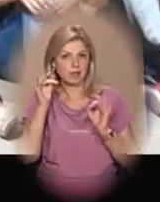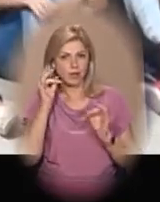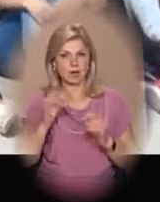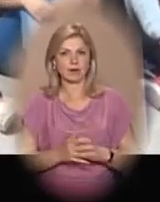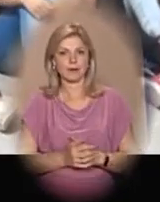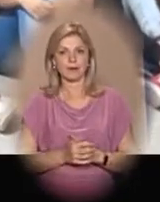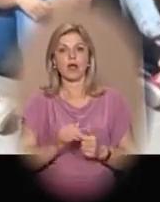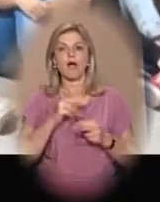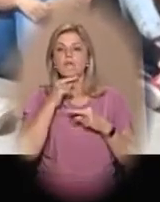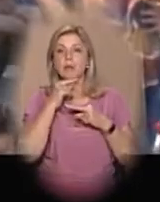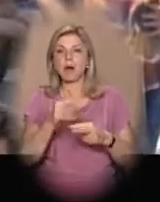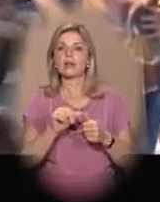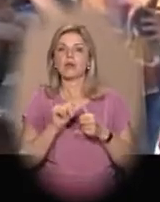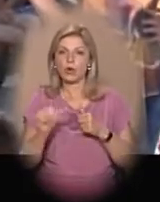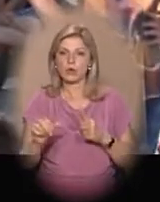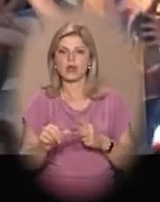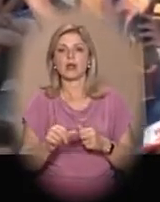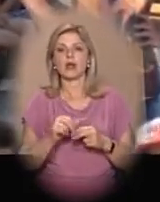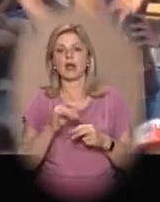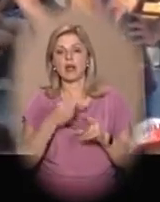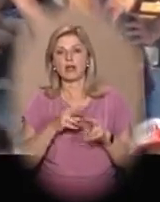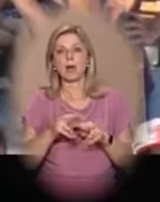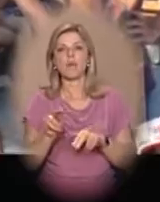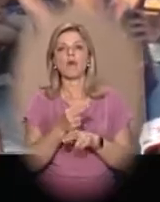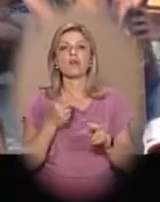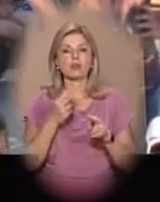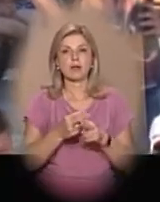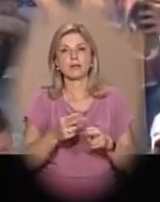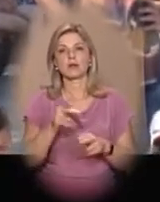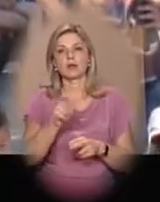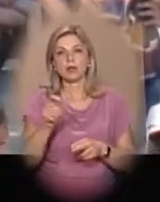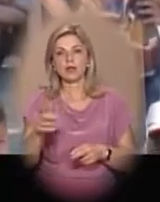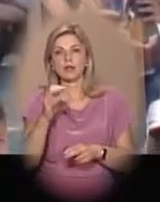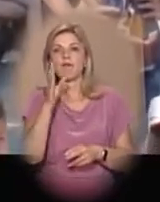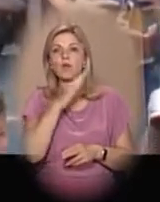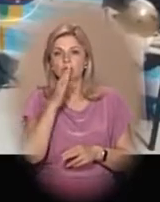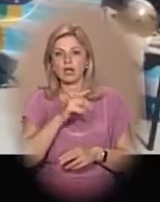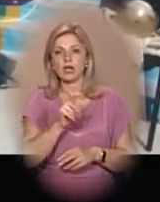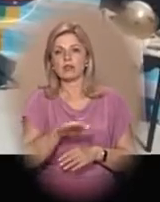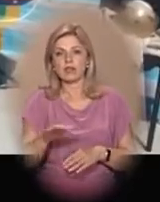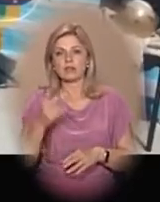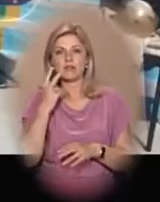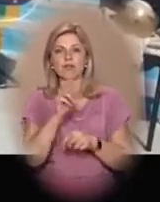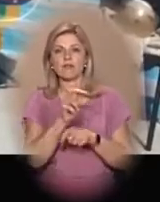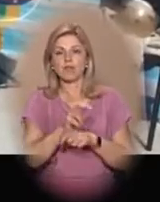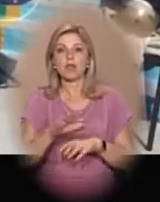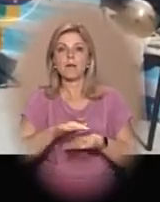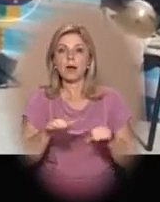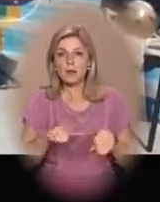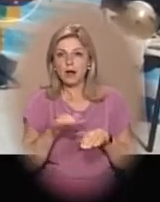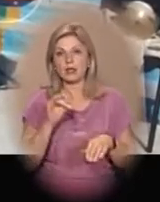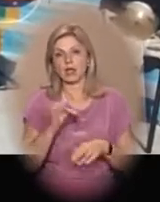увагу рятувальники приділили питанням профілактики загибелі та травмування людей на воді. Діти постійно відвідують прибережну зону,